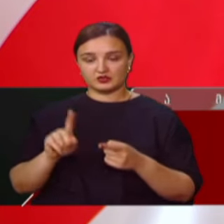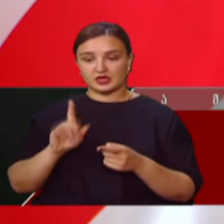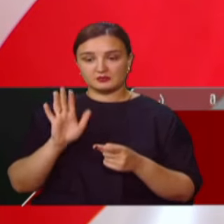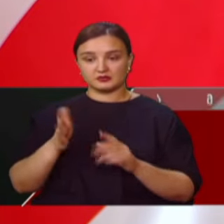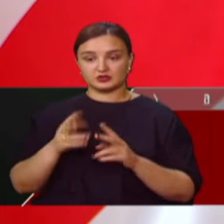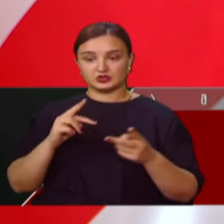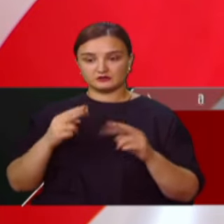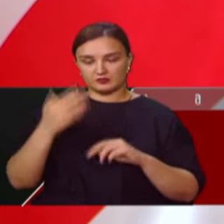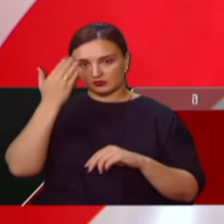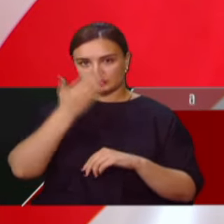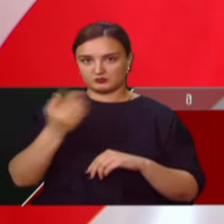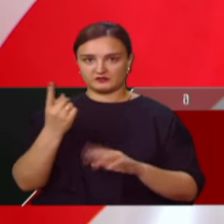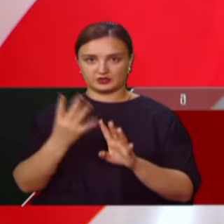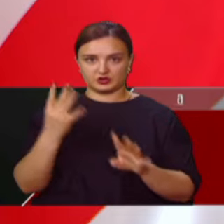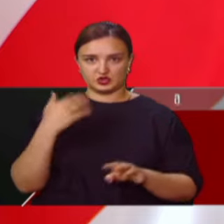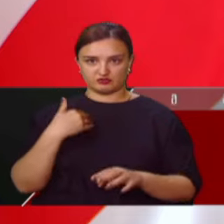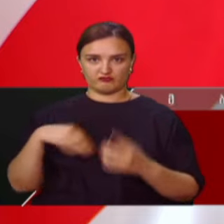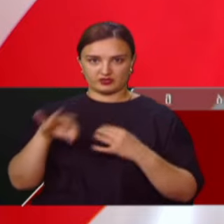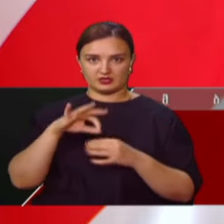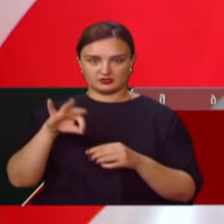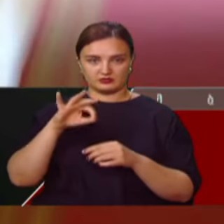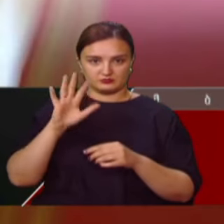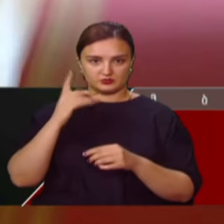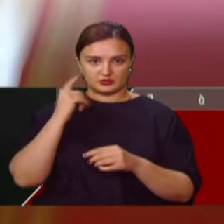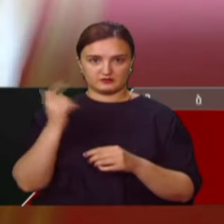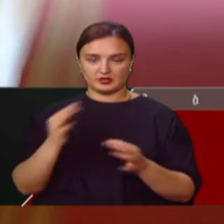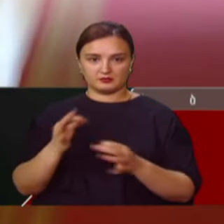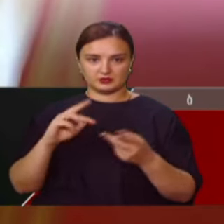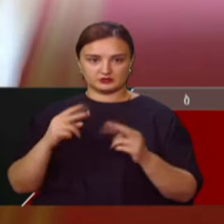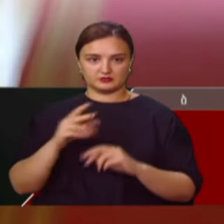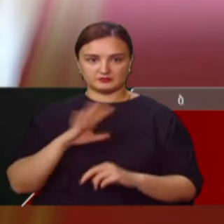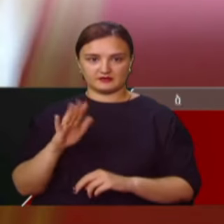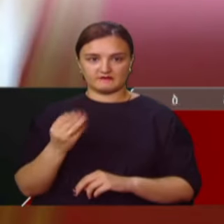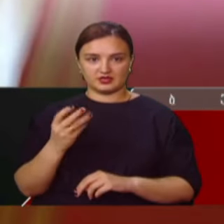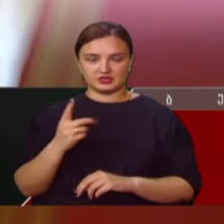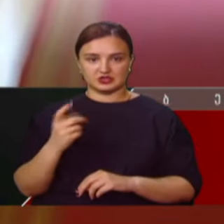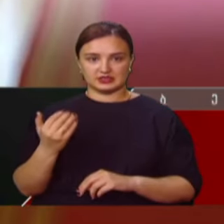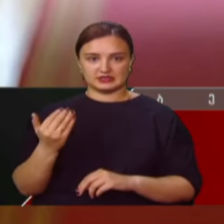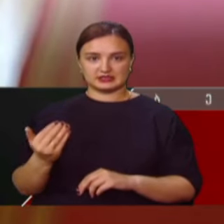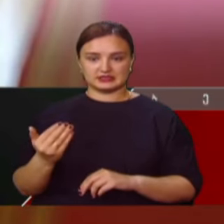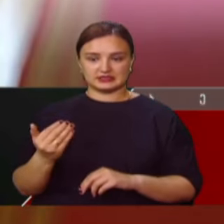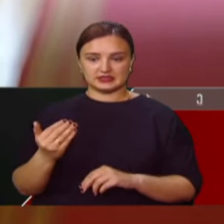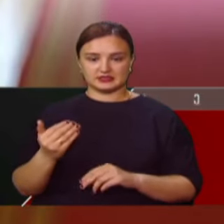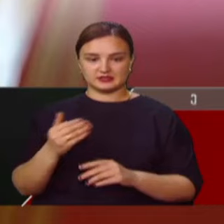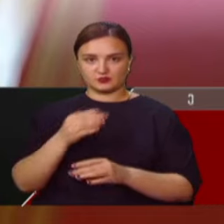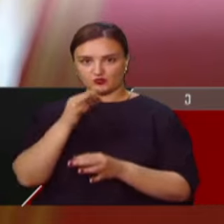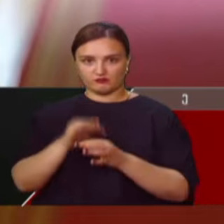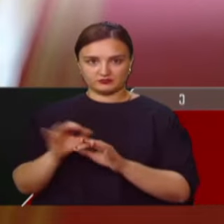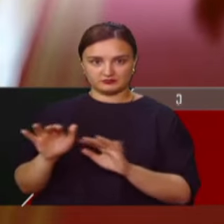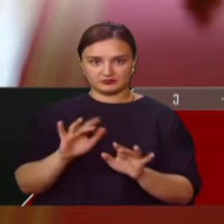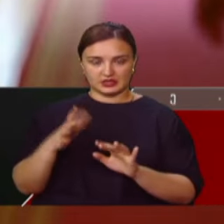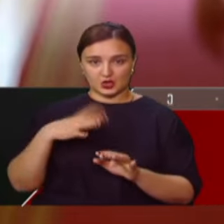ამას მოსახლეობა პირველ რიგში. ამ ეტაპზე ჩვენ არაფერი არ შეგვიცვლია. ვაშაძის დასალაგებელი რო გახდება გაერთიანებები ქართულ